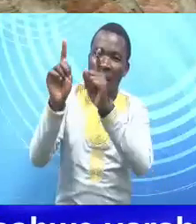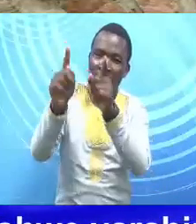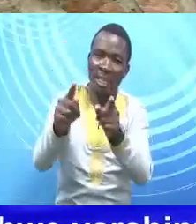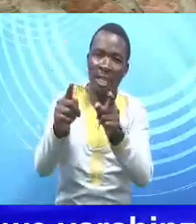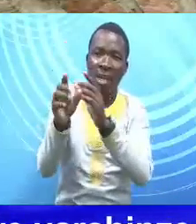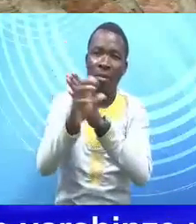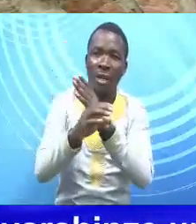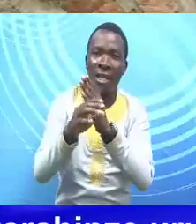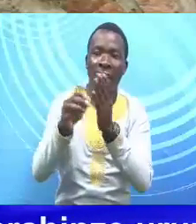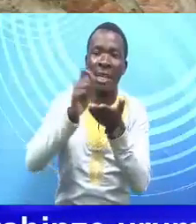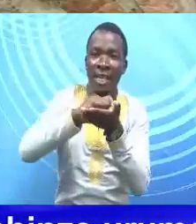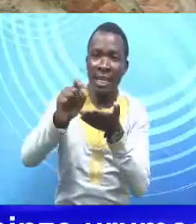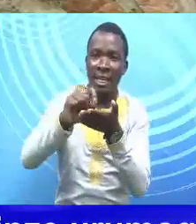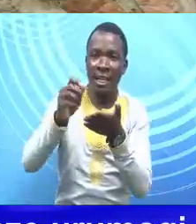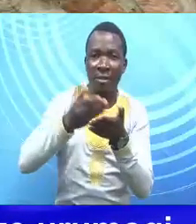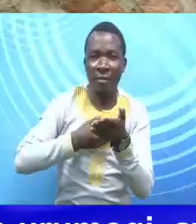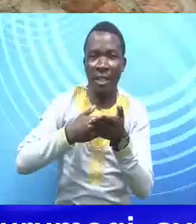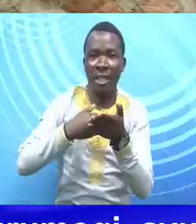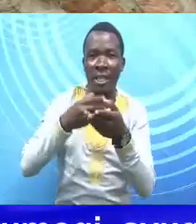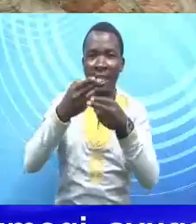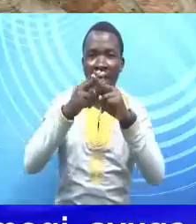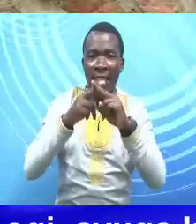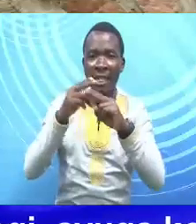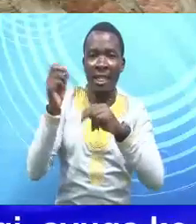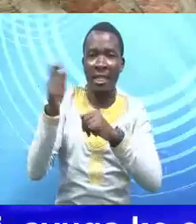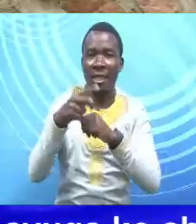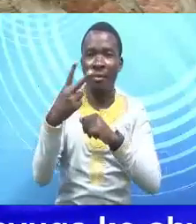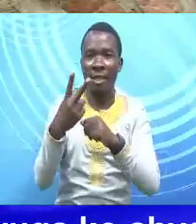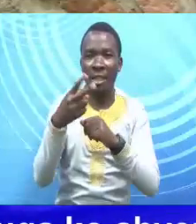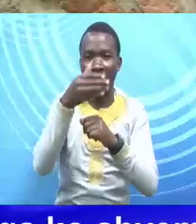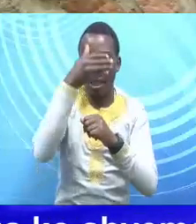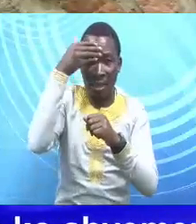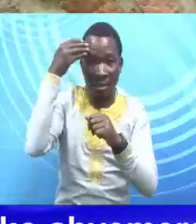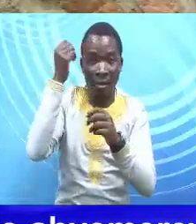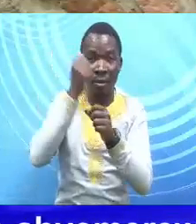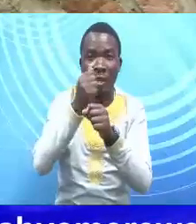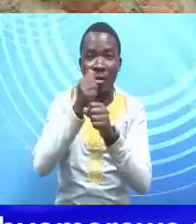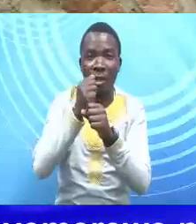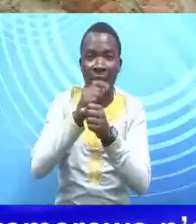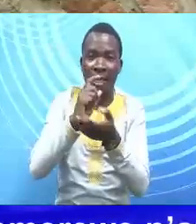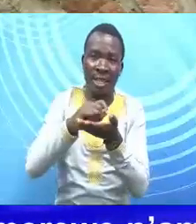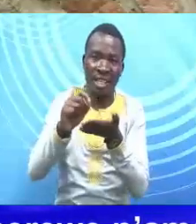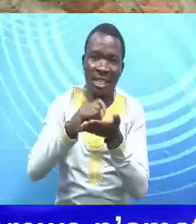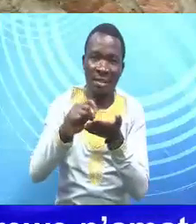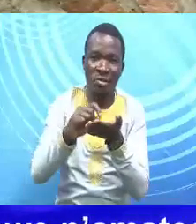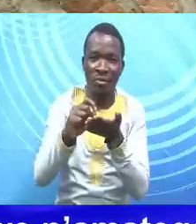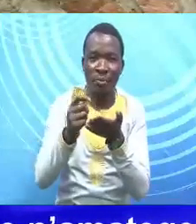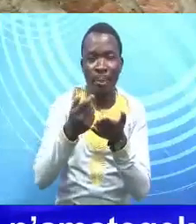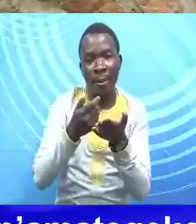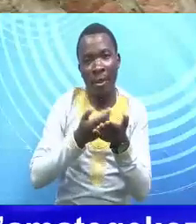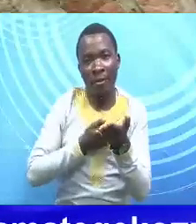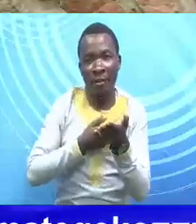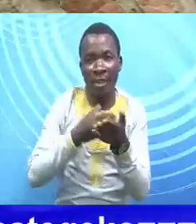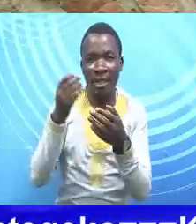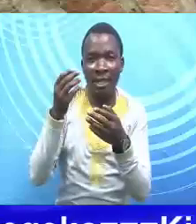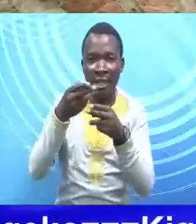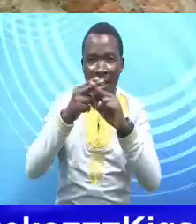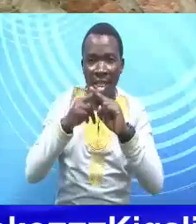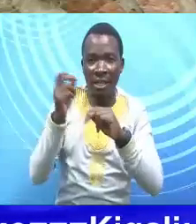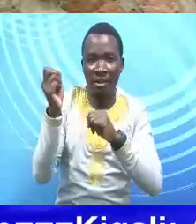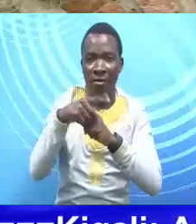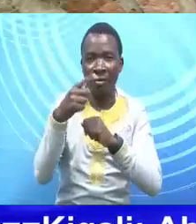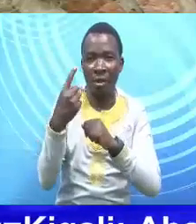yandikisha ko muri mideni ry'amezi abiri ariko hari yaribagije ko twakoranye inyandiko nari ngeze mideni ry'ukwezi kumwe